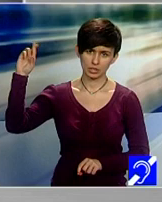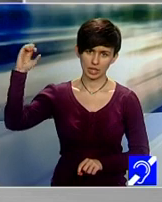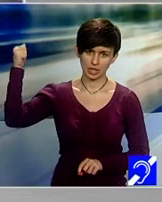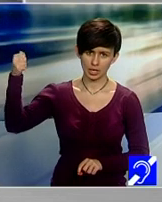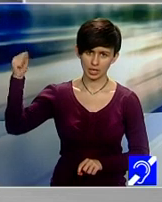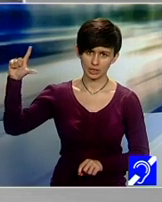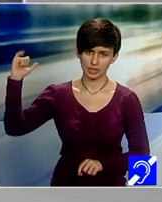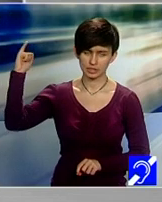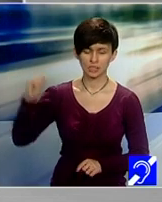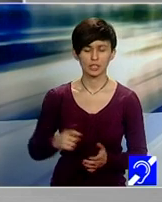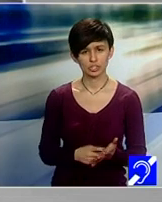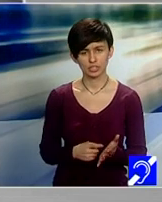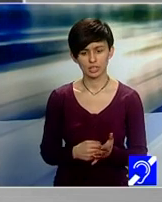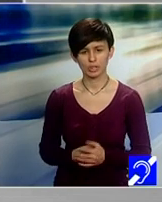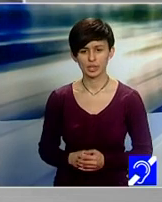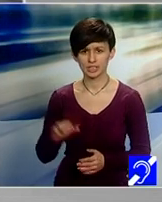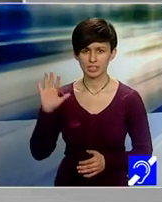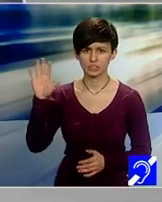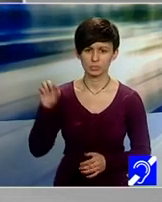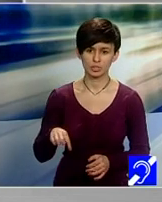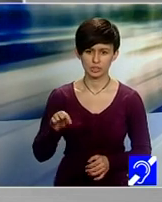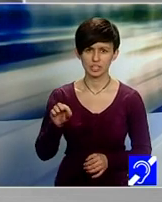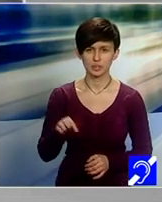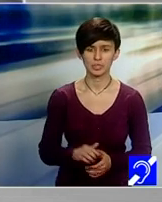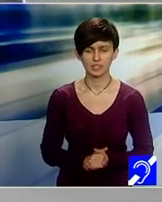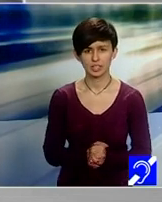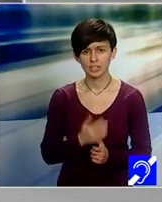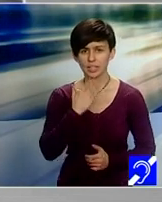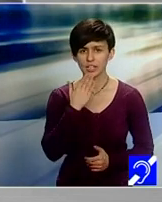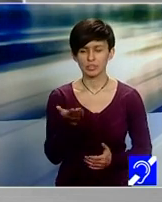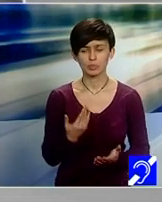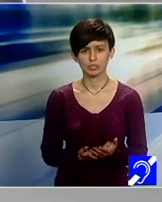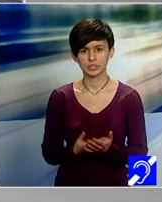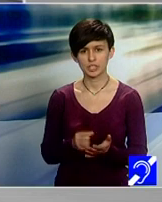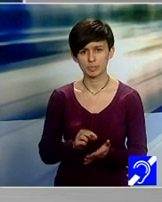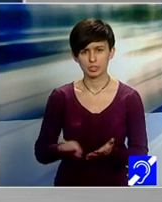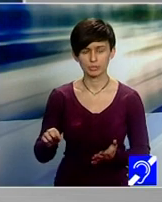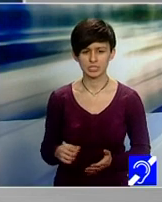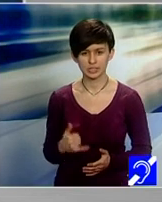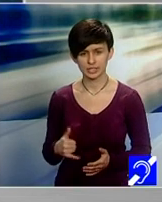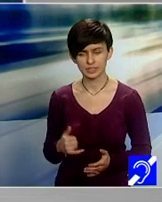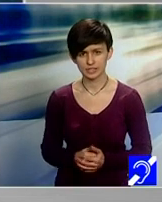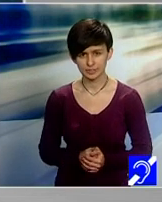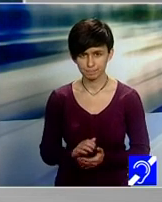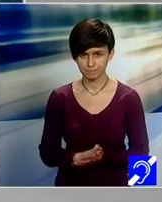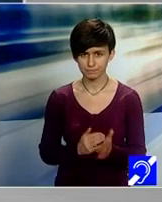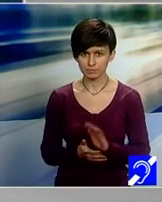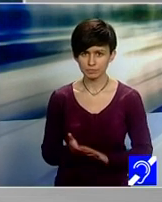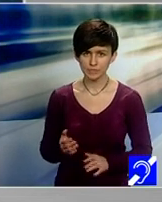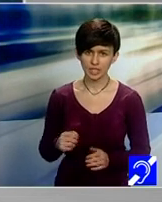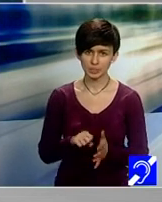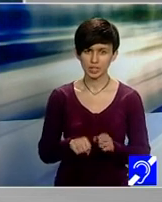5 plicuri de semințe pentru dumneavoastră și familia dumneavoastră. Vă mulțumesc foarte mult pentru prezența în emisiunea de astăzi. Încheiem aici